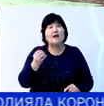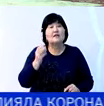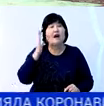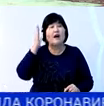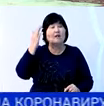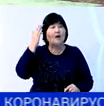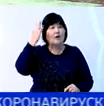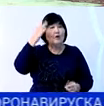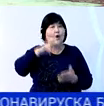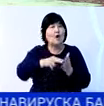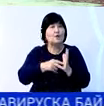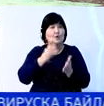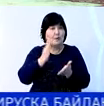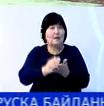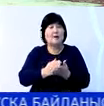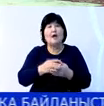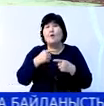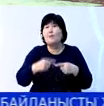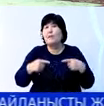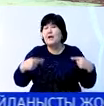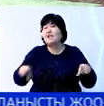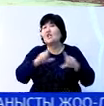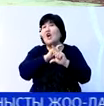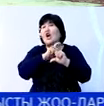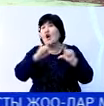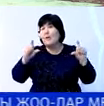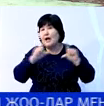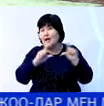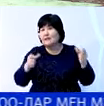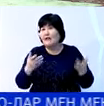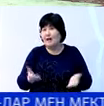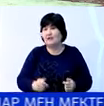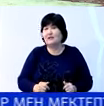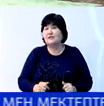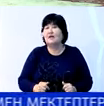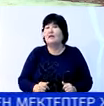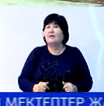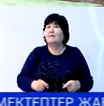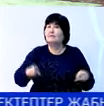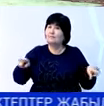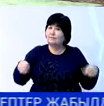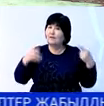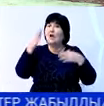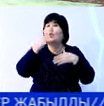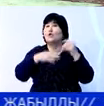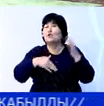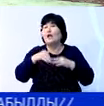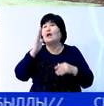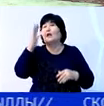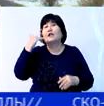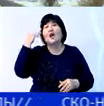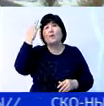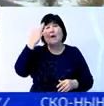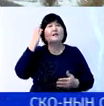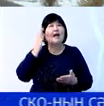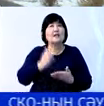қойған жоспары бар, бірнеше ғимараттар, жаңағы кешендер салып, саламын деген